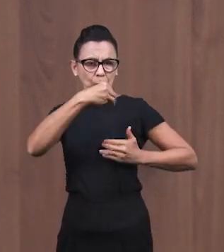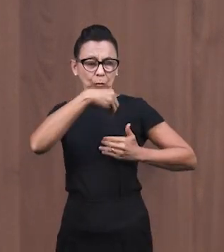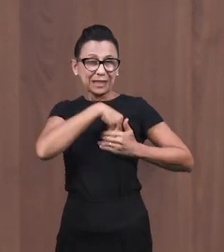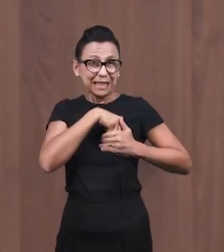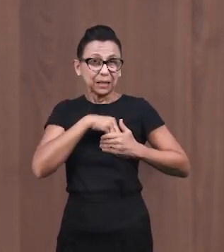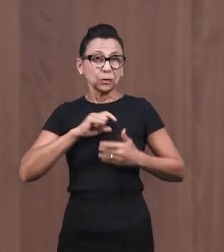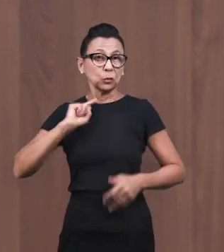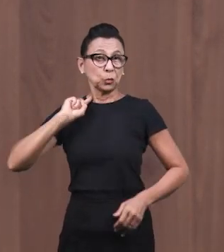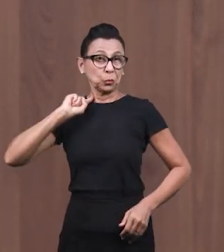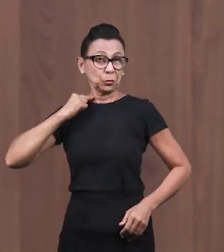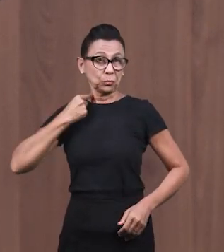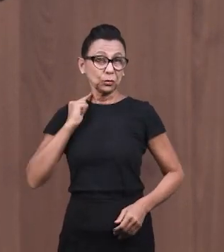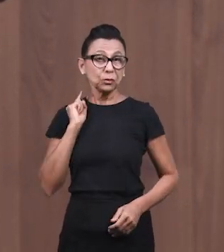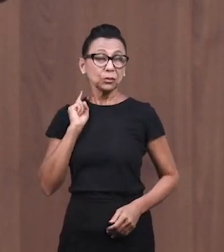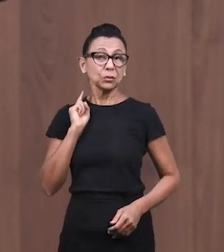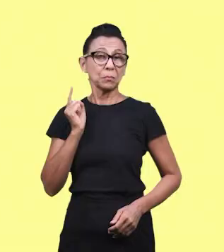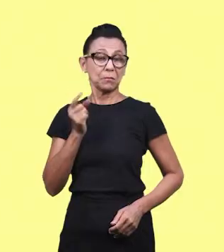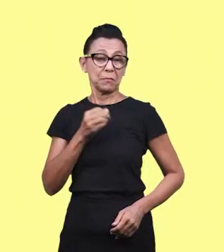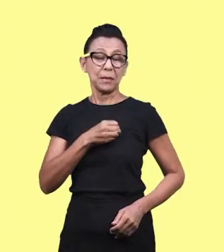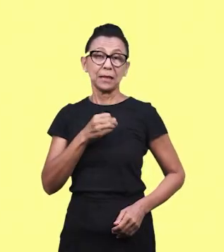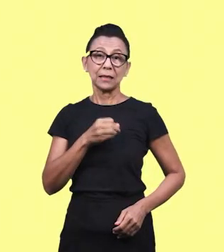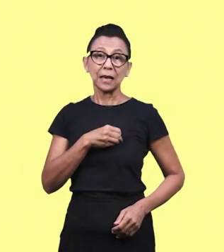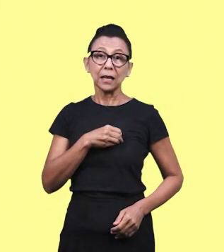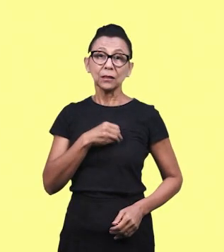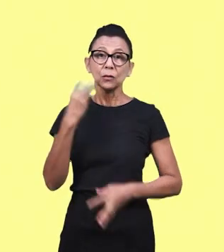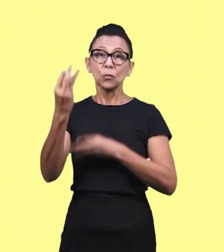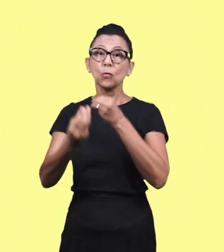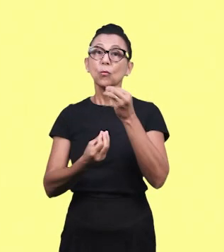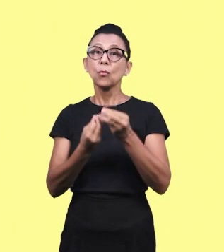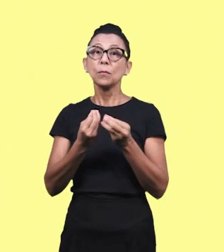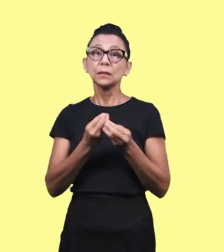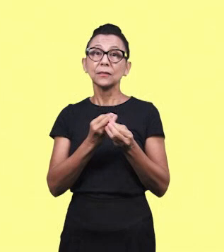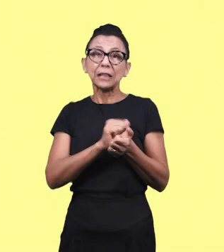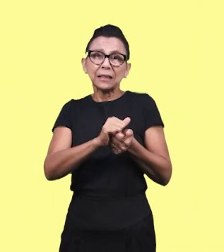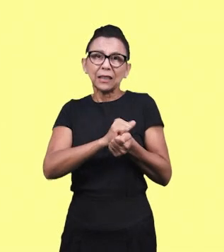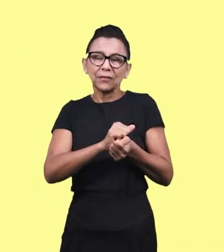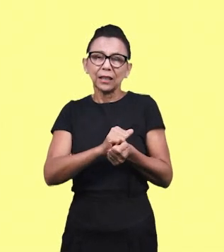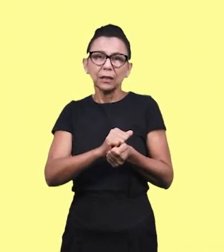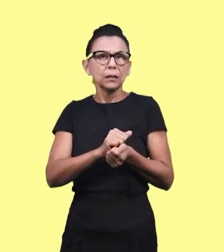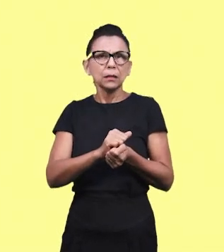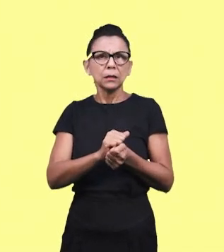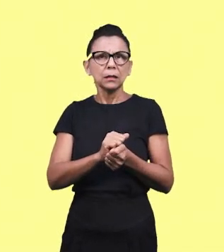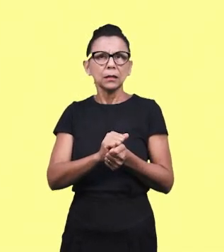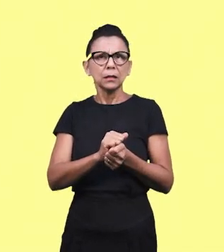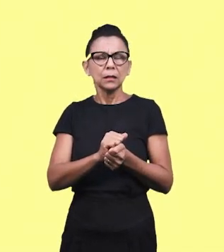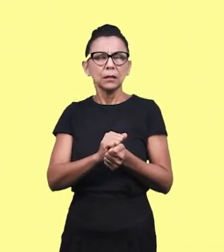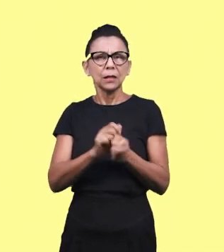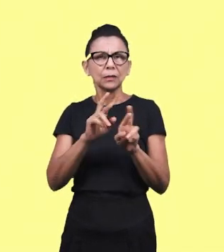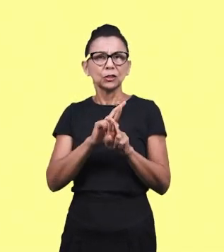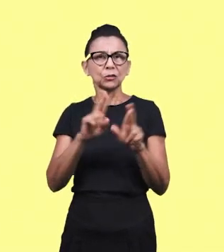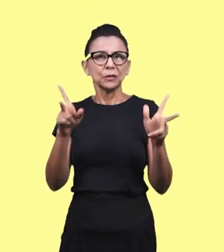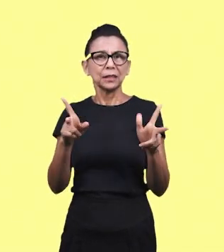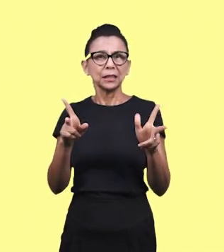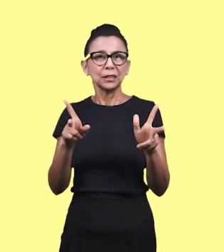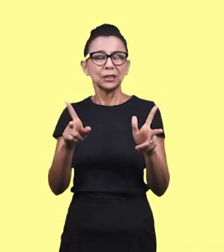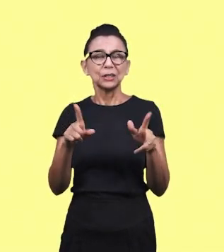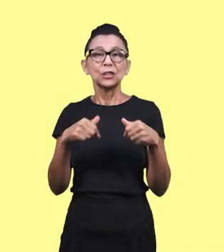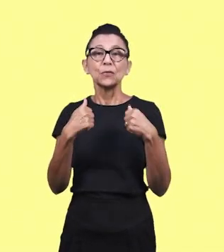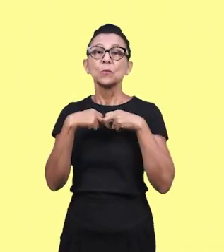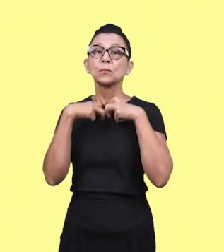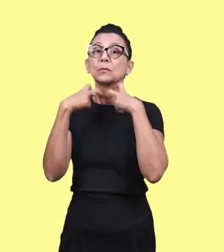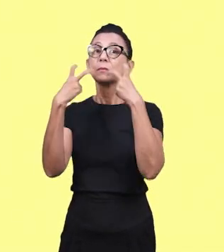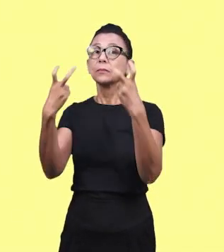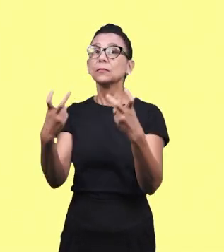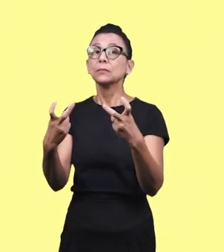Jésus. Le sang de Jésus a le pouvoir pour nous pardonner. Quelle chose merveilleuse! Parce que le sang de Jésus